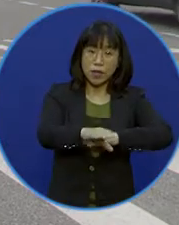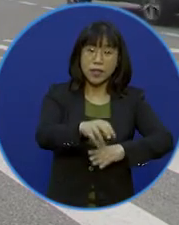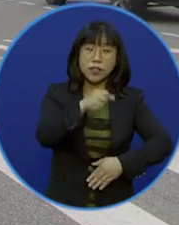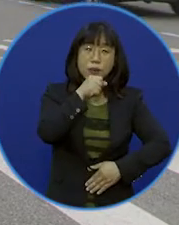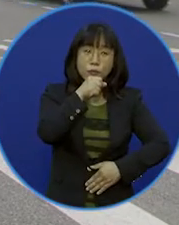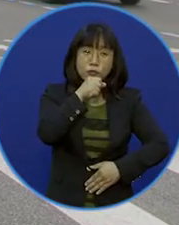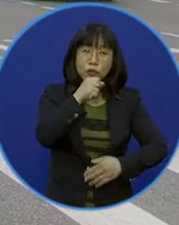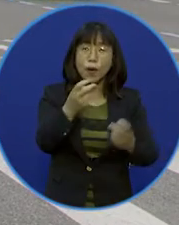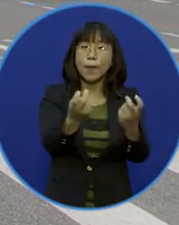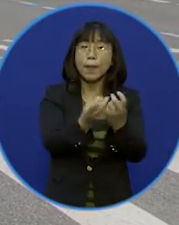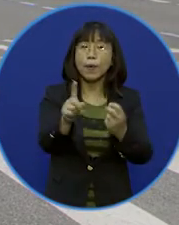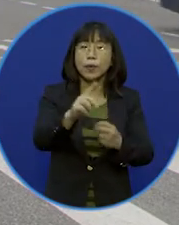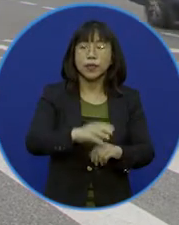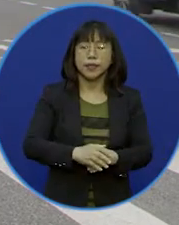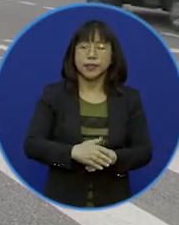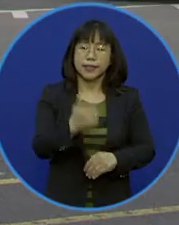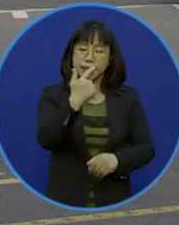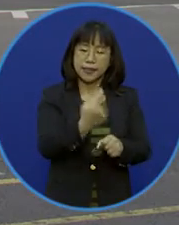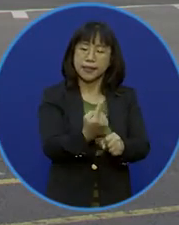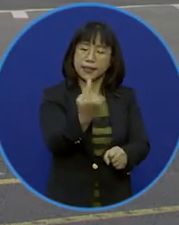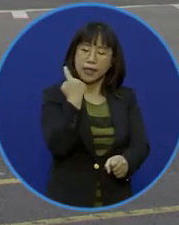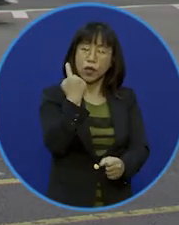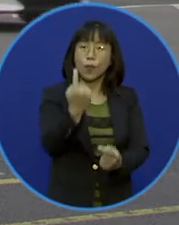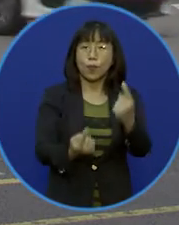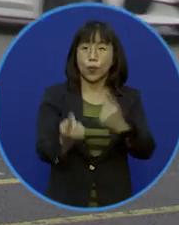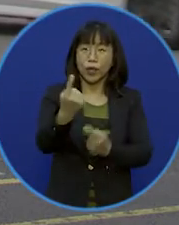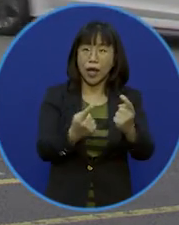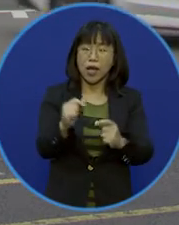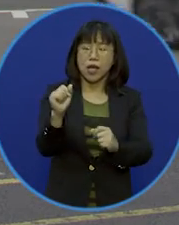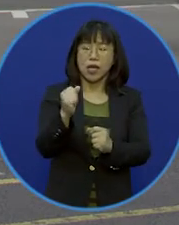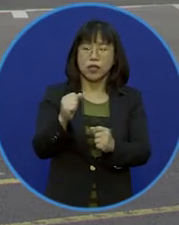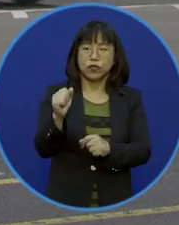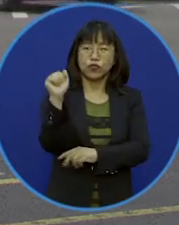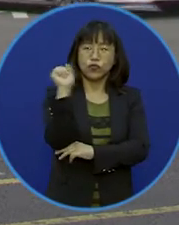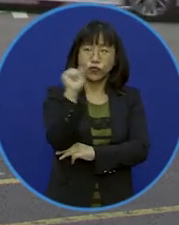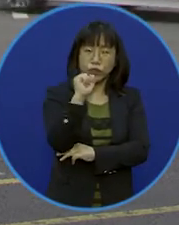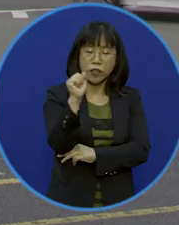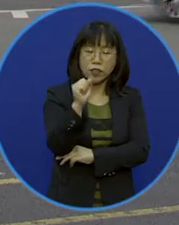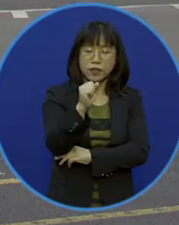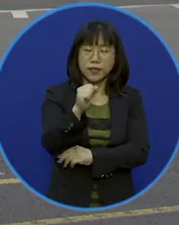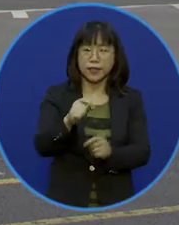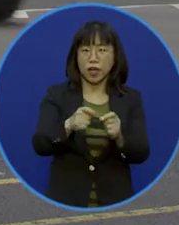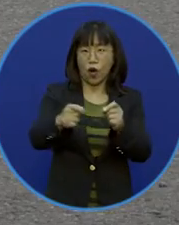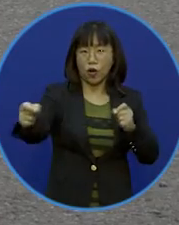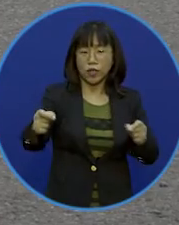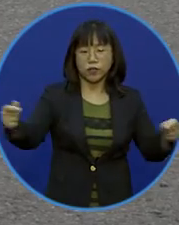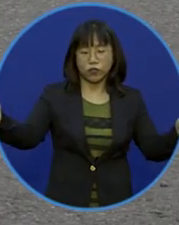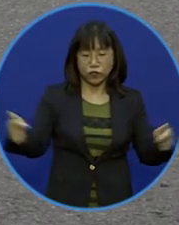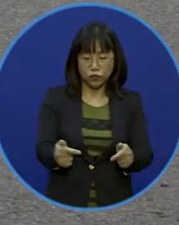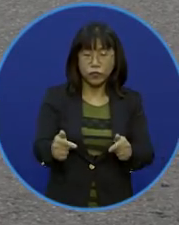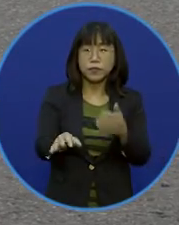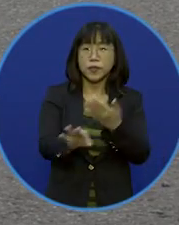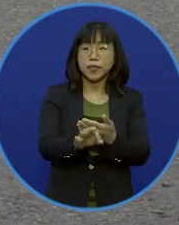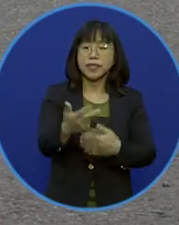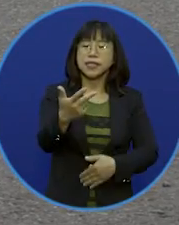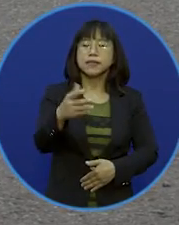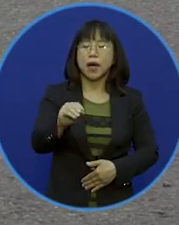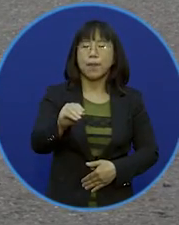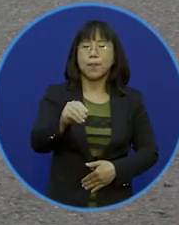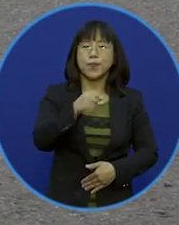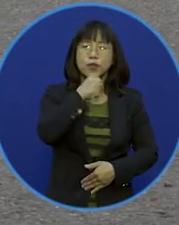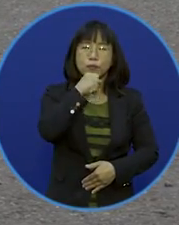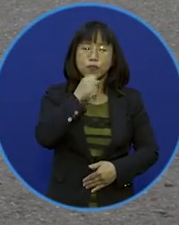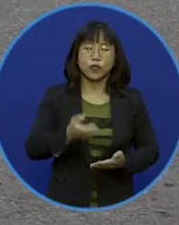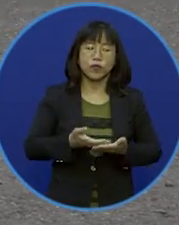승용차 마일리지는 지난해 연간 주행거리보다 주행거리를 단축하면 감축 실적에 따라 최대